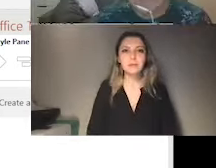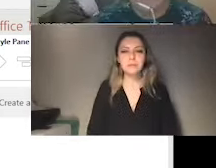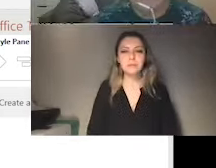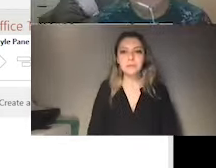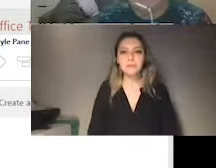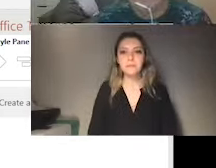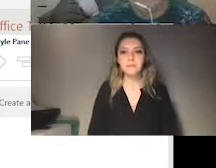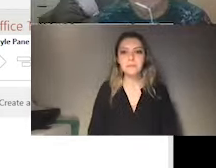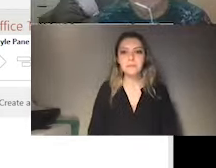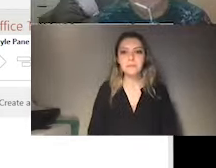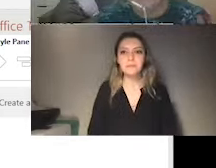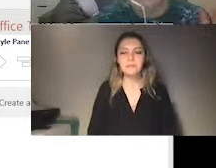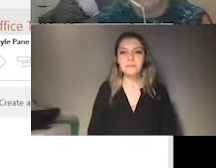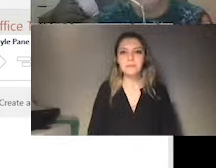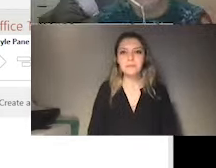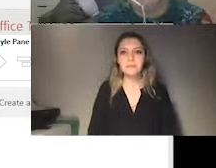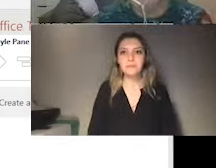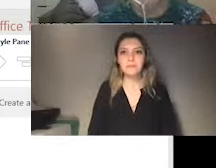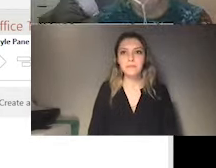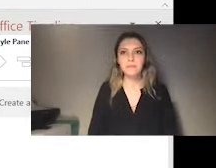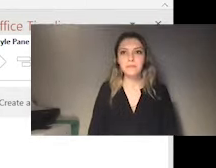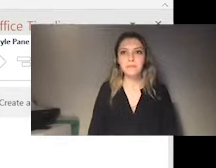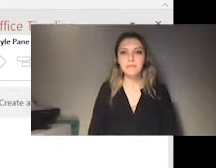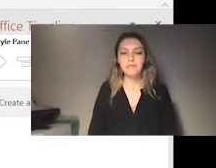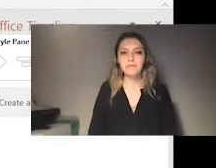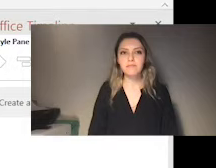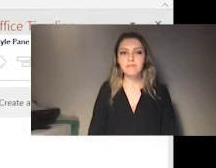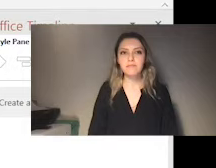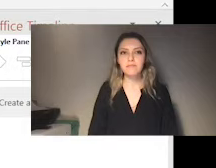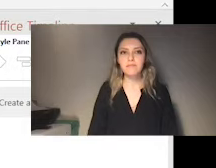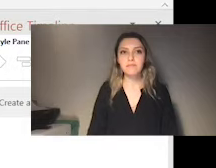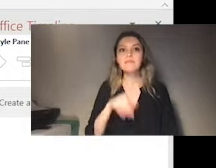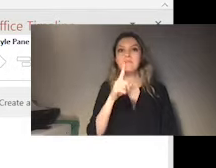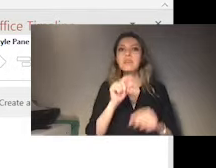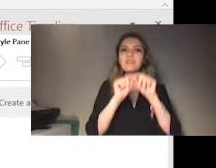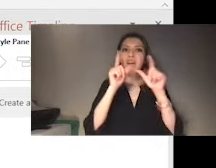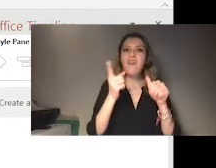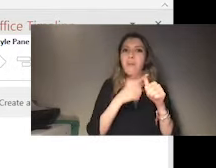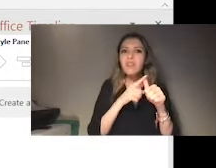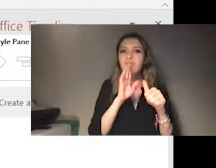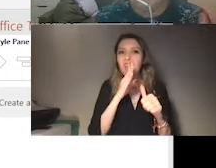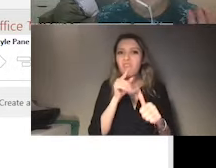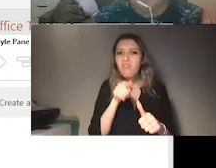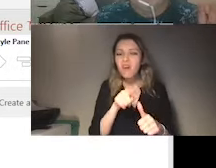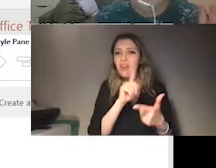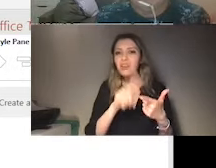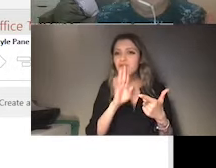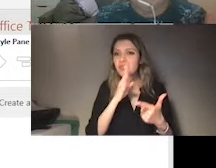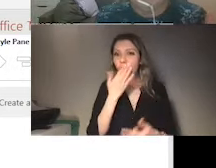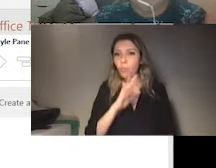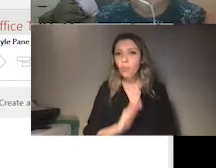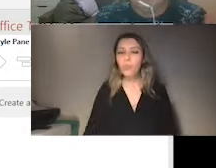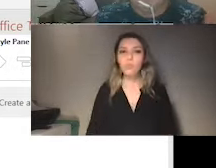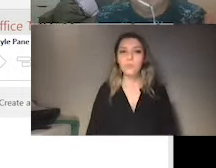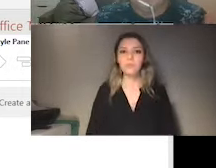Gerçekten mi? Evet, evet. Hiçbiri mi görünmüyor? Yok hayır, yani sadece birinci slide'ın görünüyor. Tamam. Şimdi,